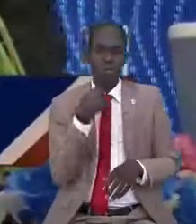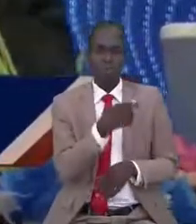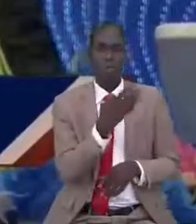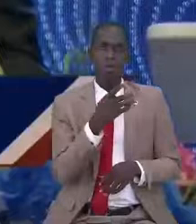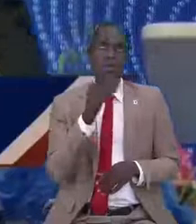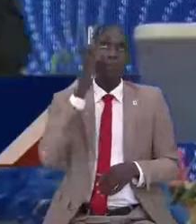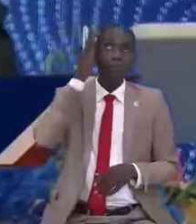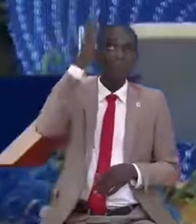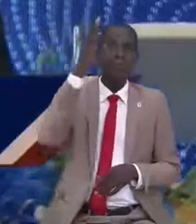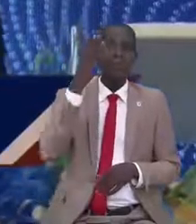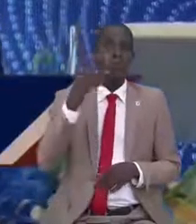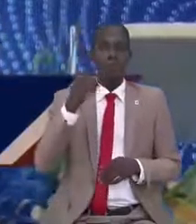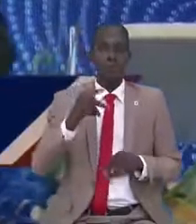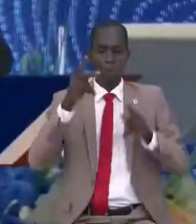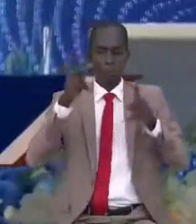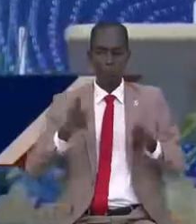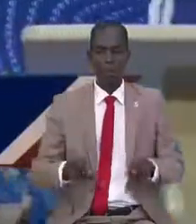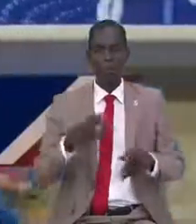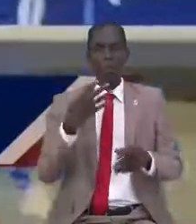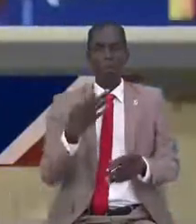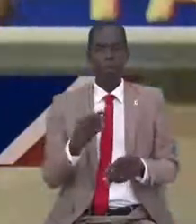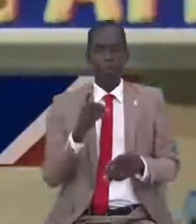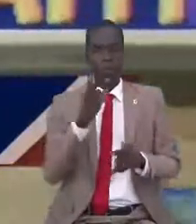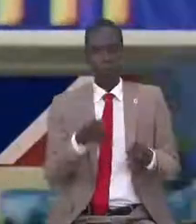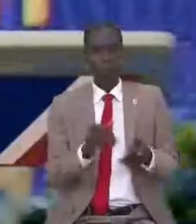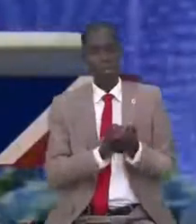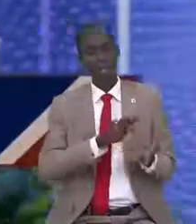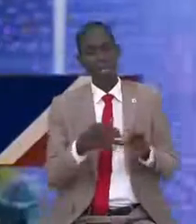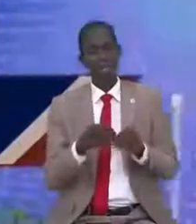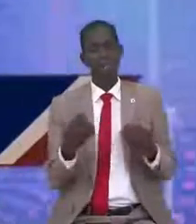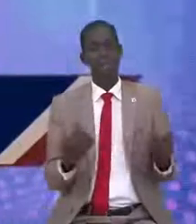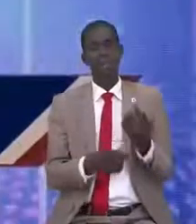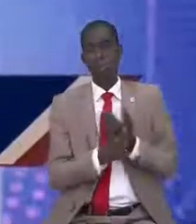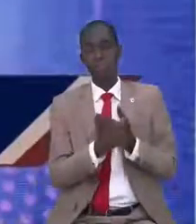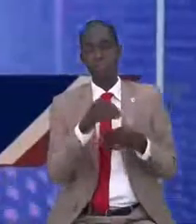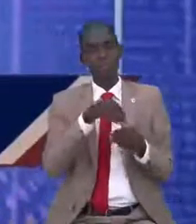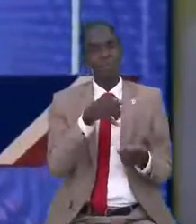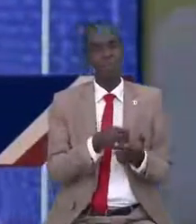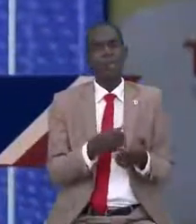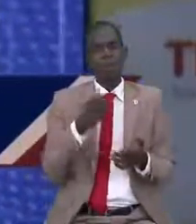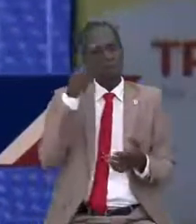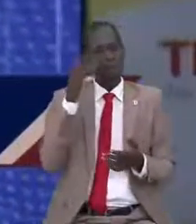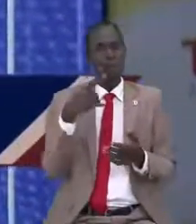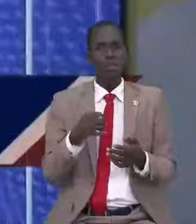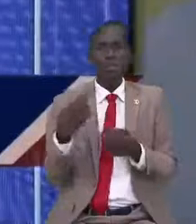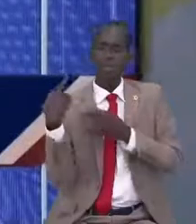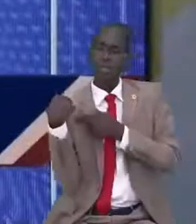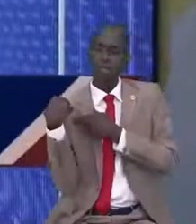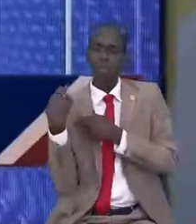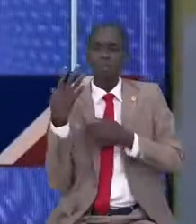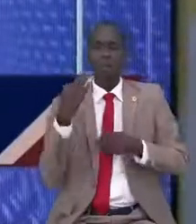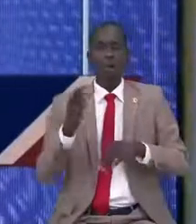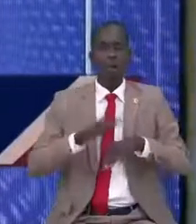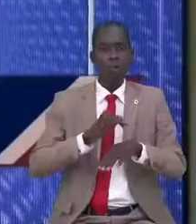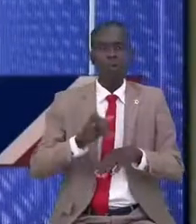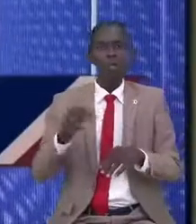parler du futur, de celui qui meurt dans le péché, parce que c'est notre responsabilité. C'est lui que nous